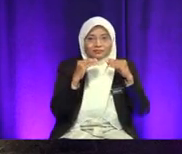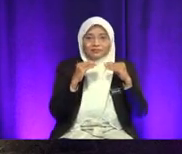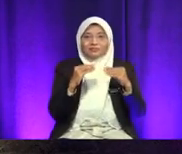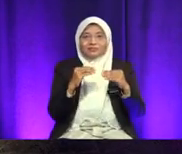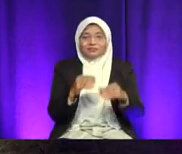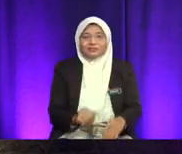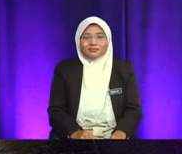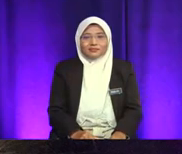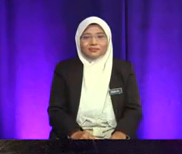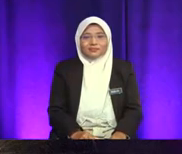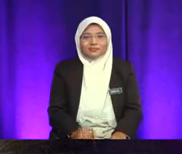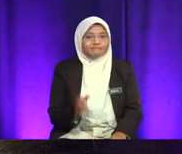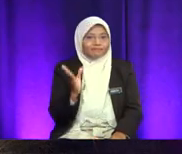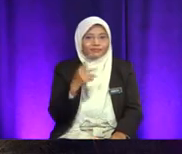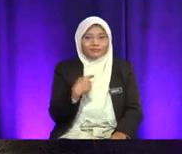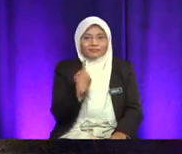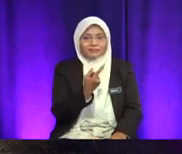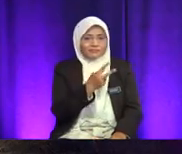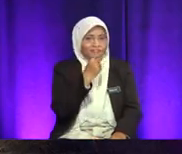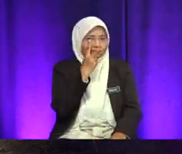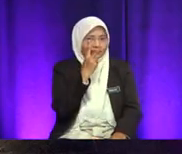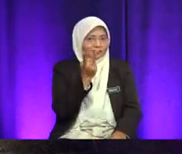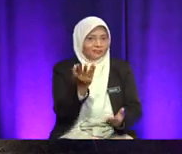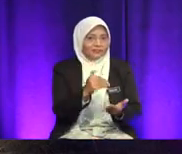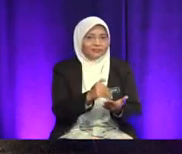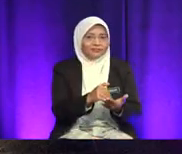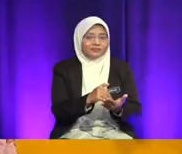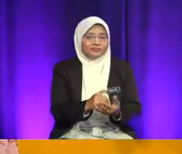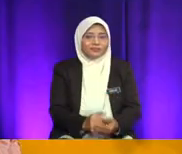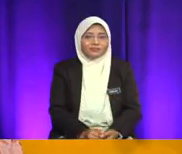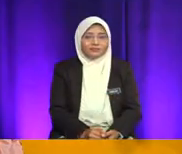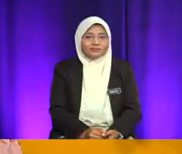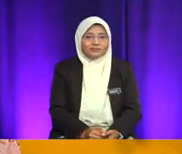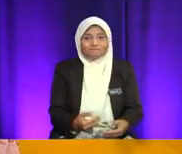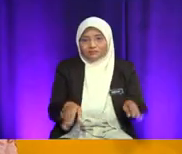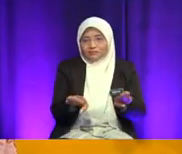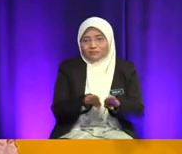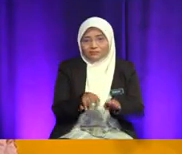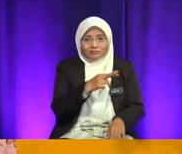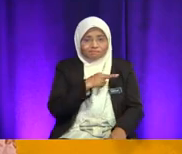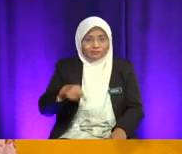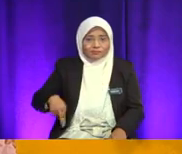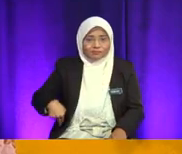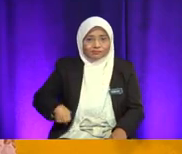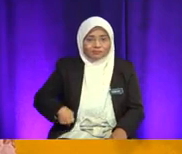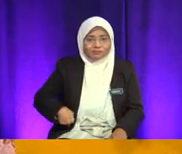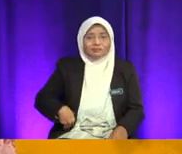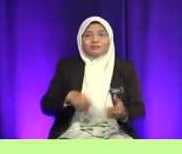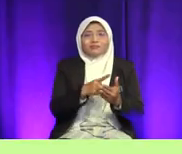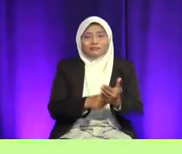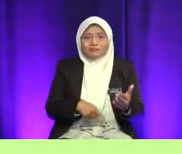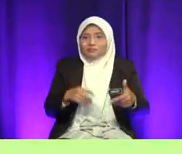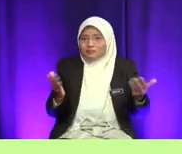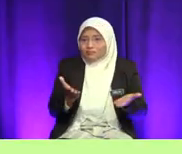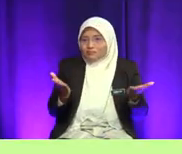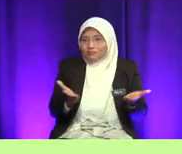Mari kita lihat untuk seterusnya sebagai rakyat yang patriotik Apakah cadangan anda untuk